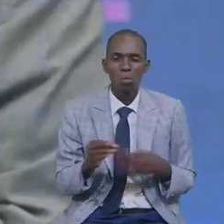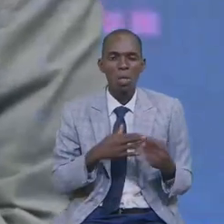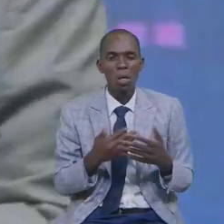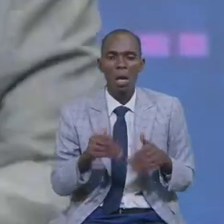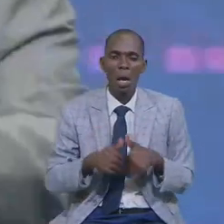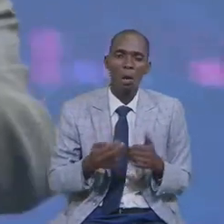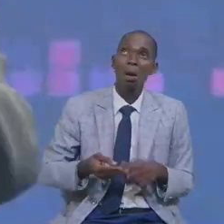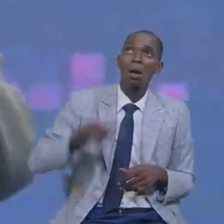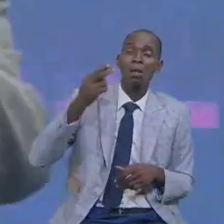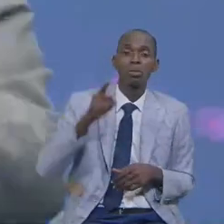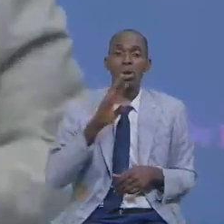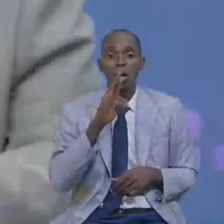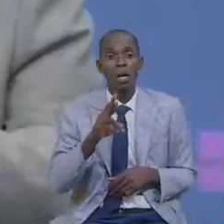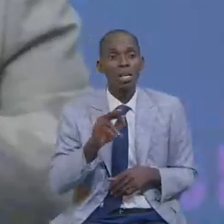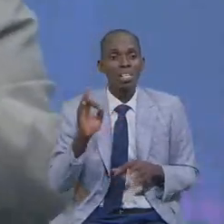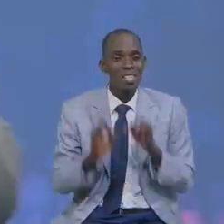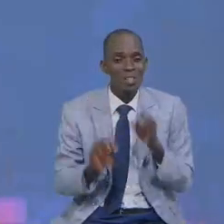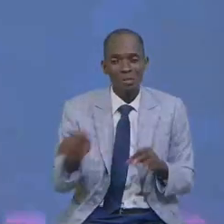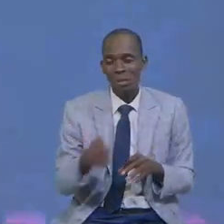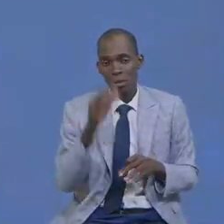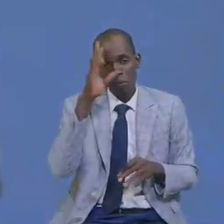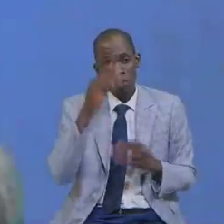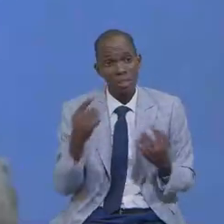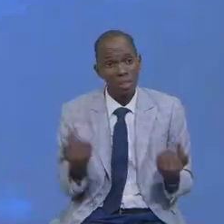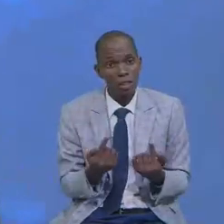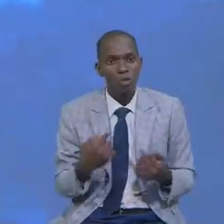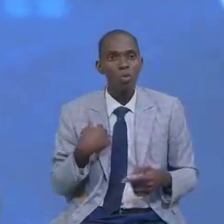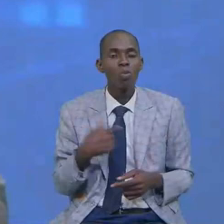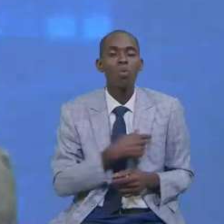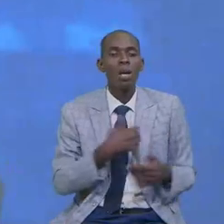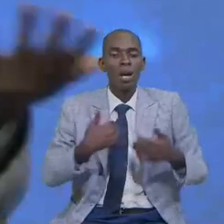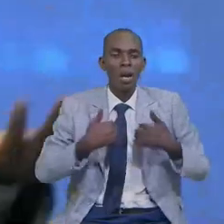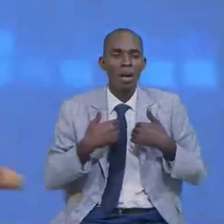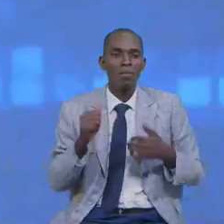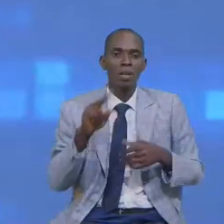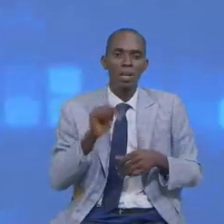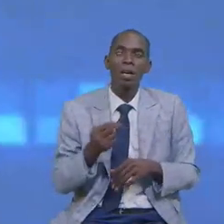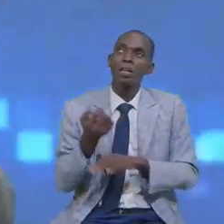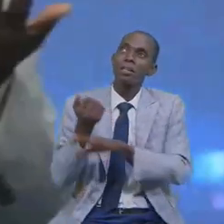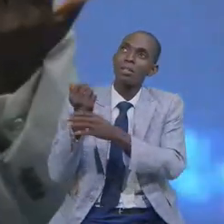si quelqu'un a péché, nous avons un avocat auprès du Père,